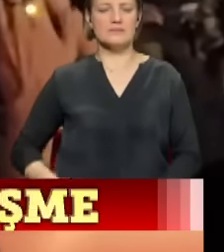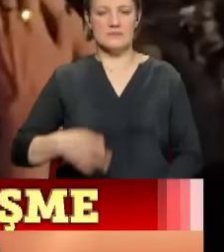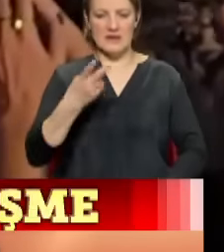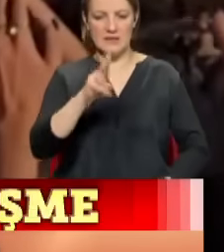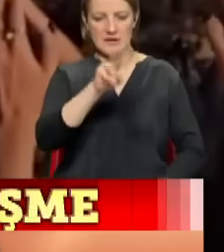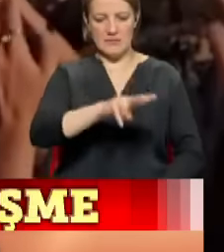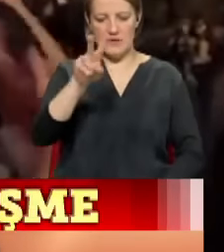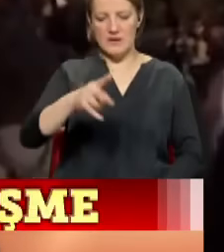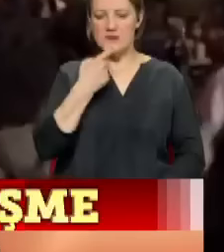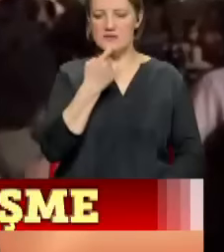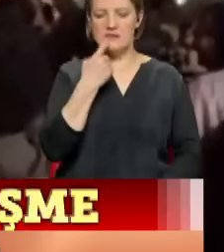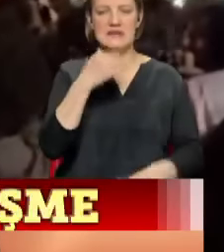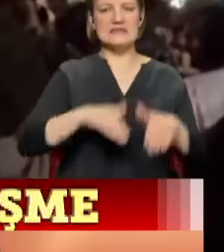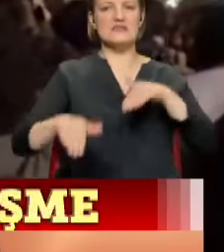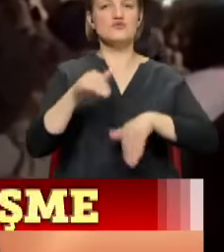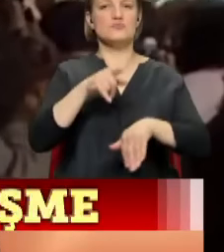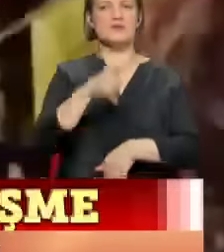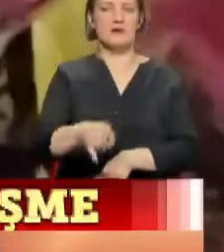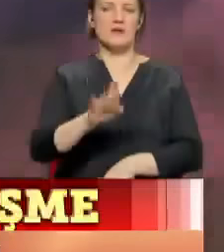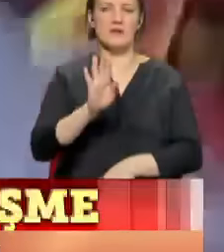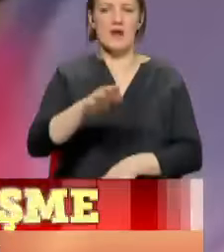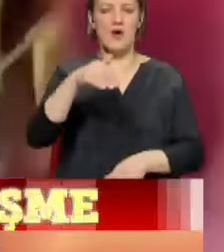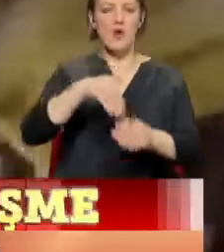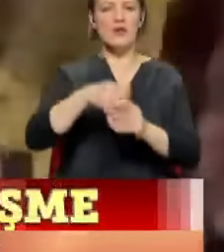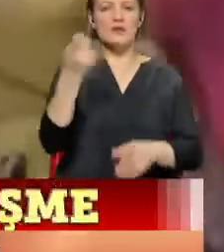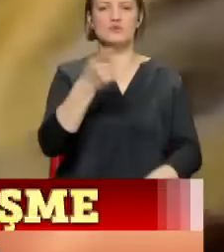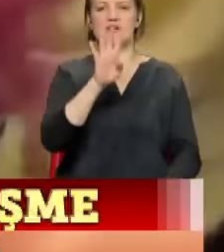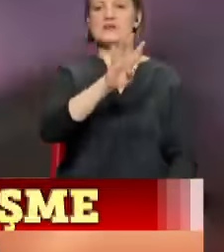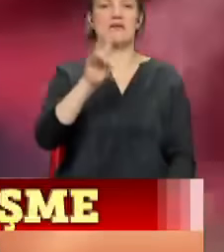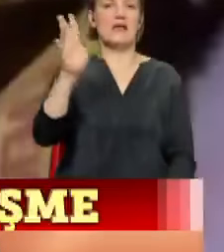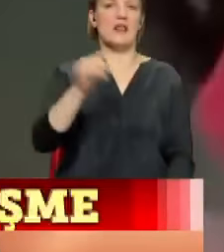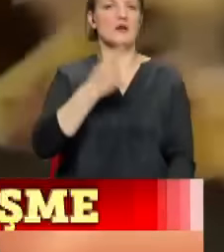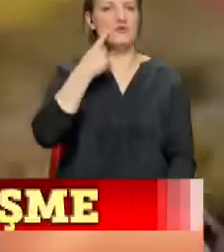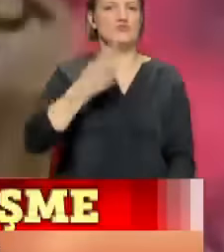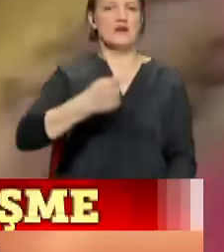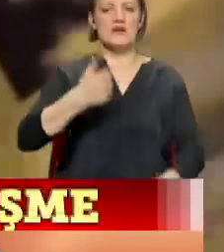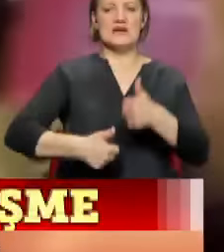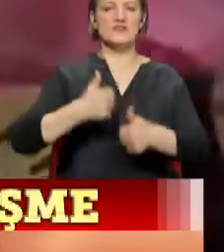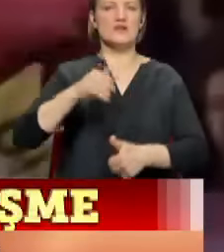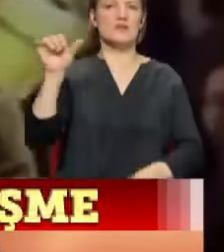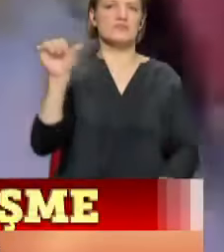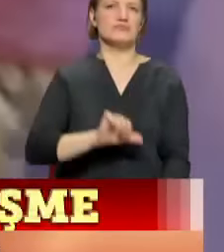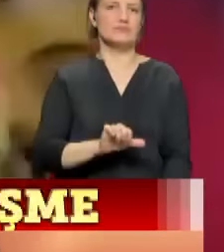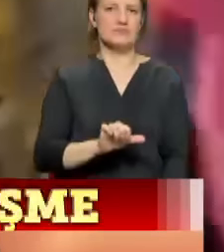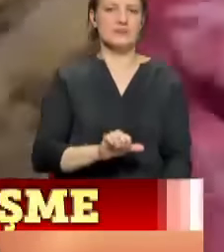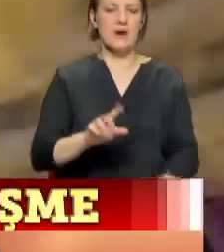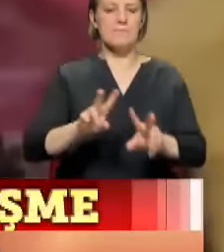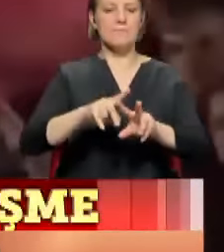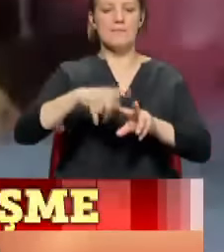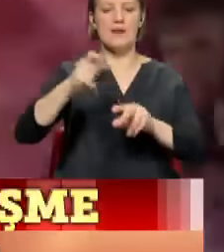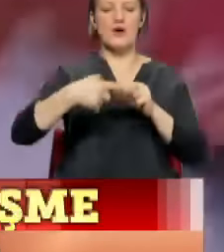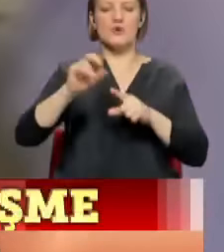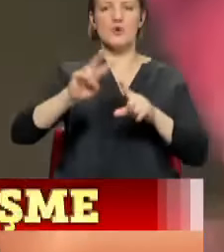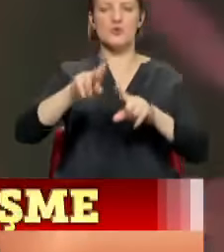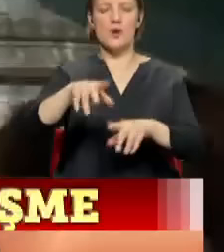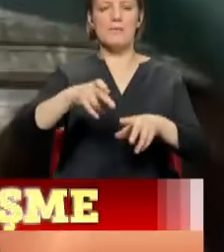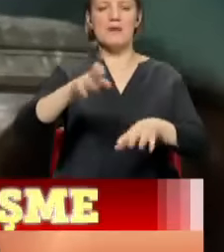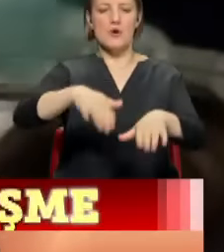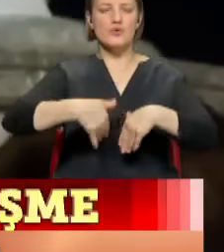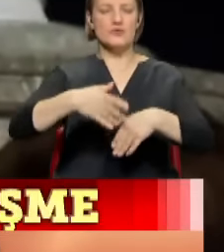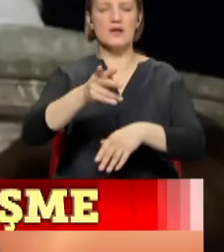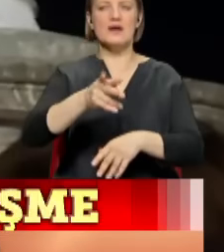2022 yılındaki seçimlerde aşırı sağcı Marine Le Pen oyların %42'sini almıştı. Cumhurbaşkanlığı yarışını kaybetmişti. Macron parlamento seçimlerinde